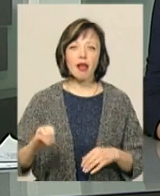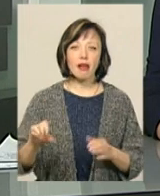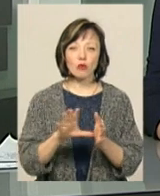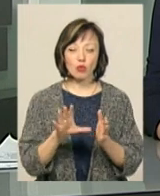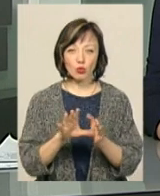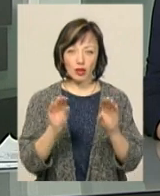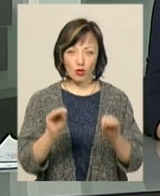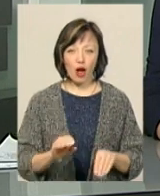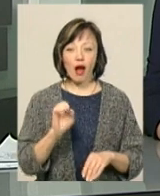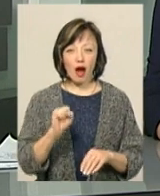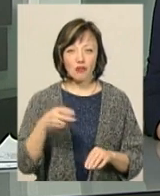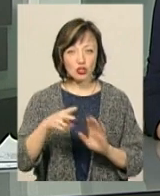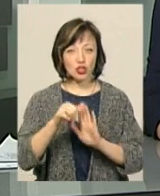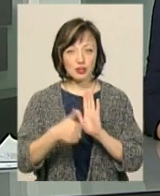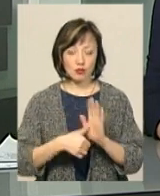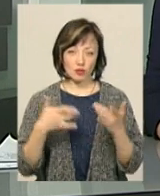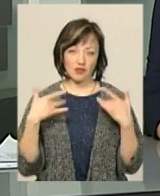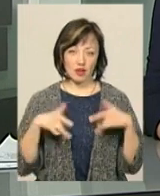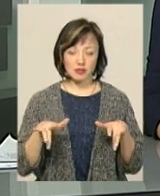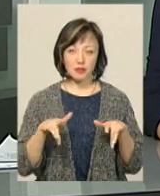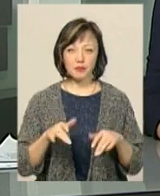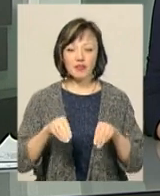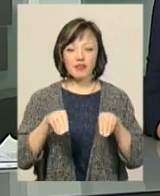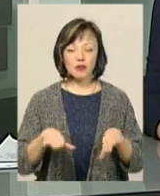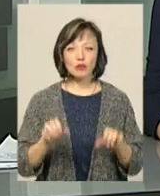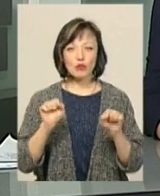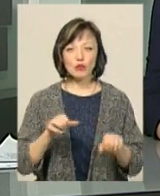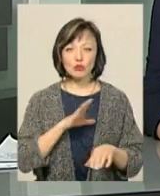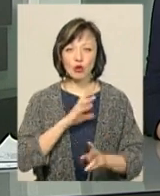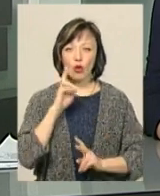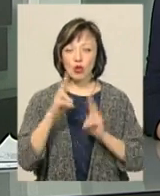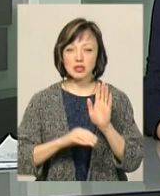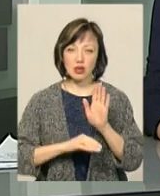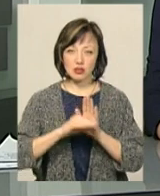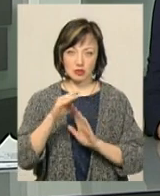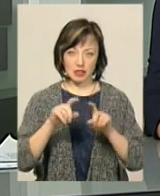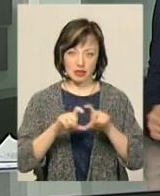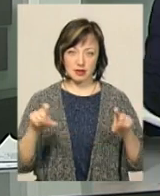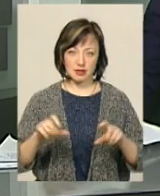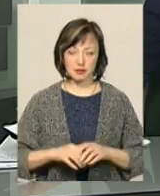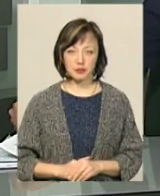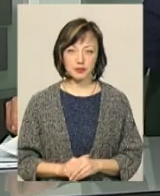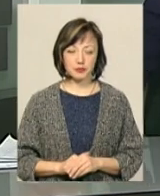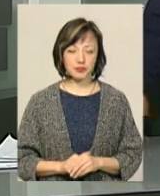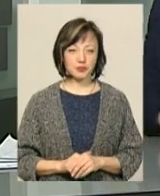А в 2016-му він звільнився. Вирок наразі може бути оскаржений в апеляційній інстанції.